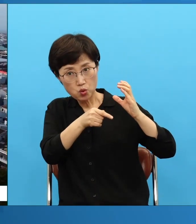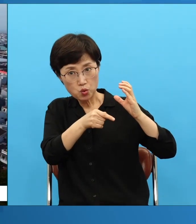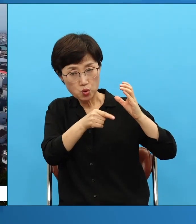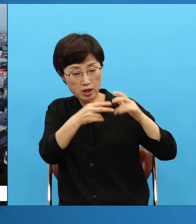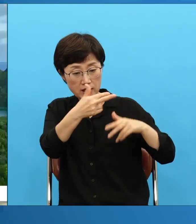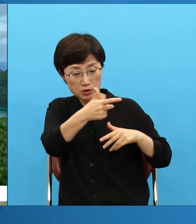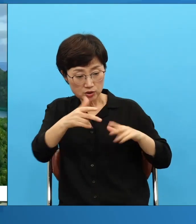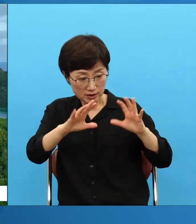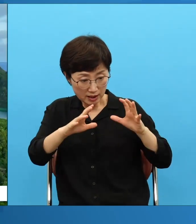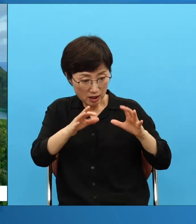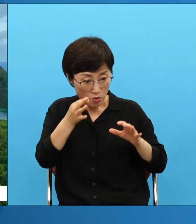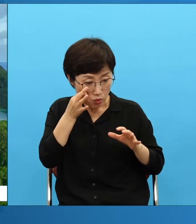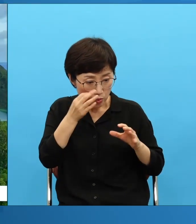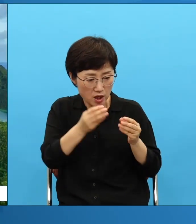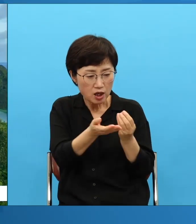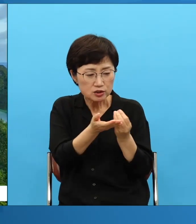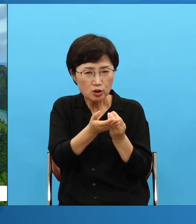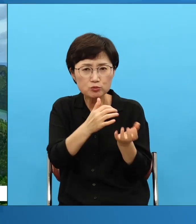나라야.